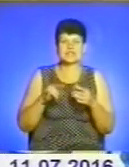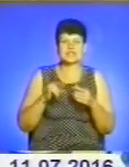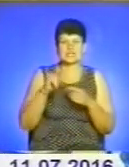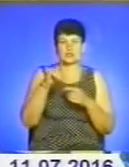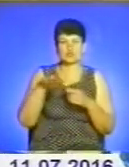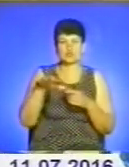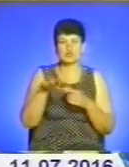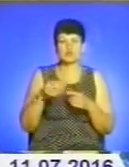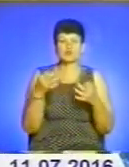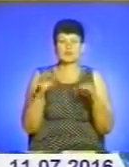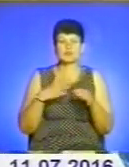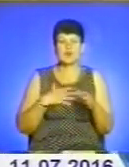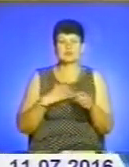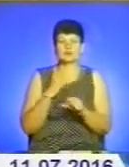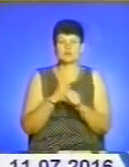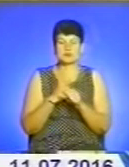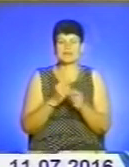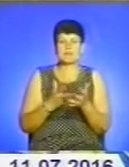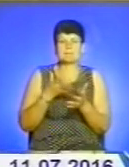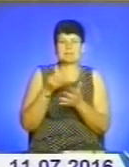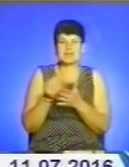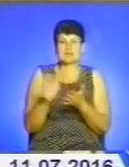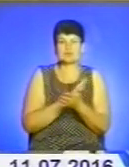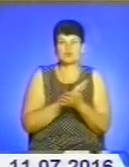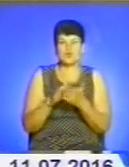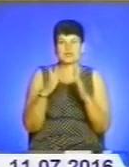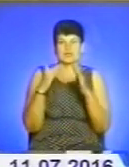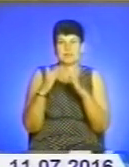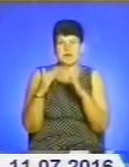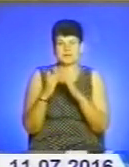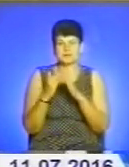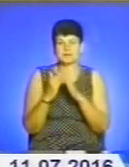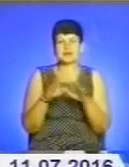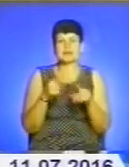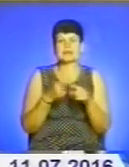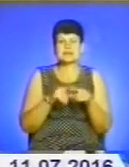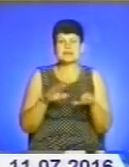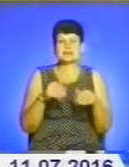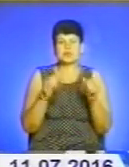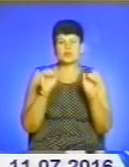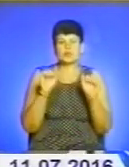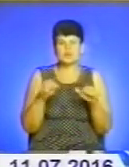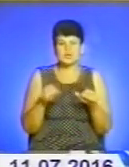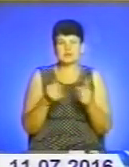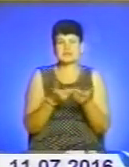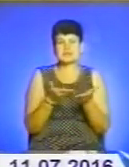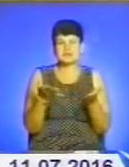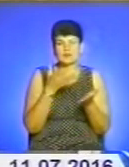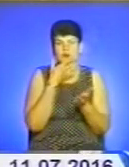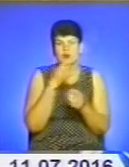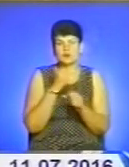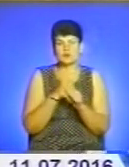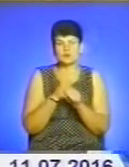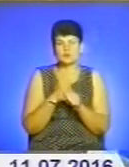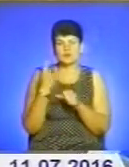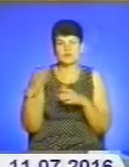дозволило нам облаштувати великі платні безкоштовні намети. Це дало можливість сцени гарно розташувати на достатній відстані одна